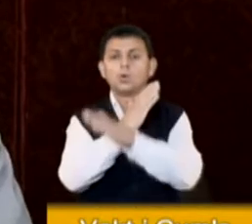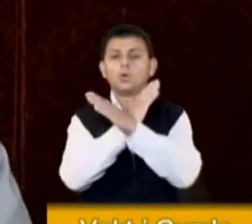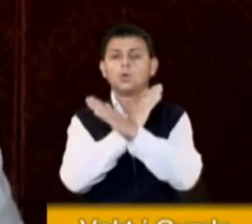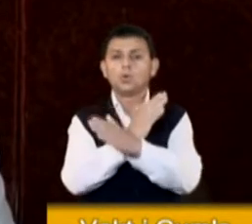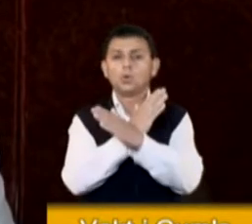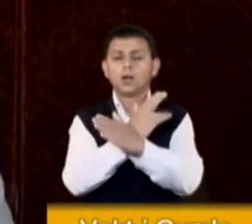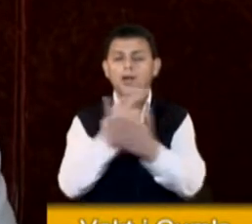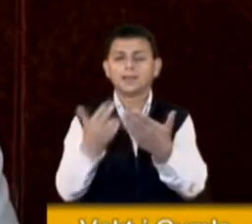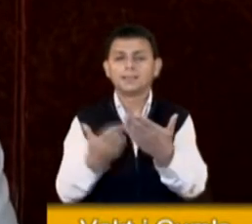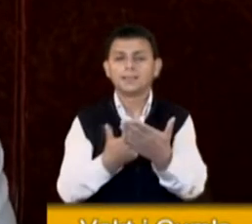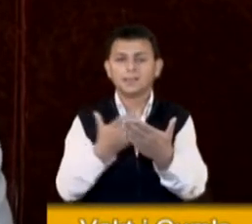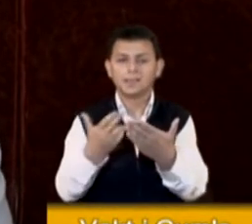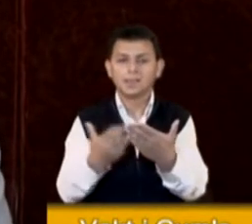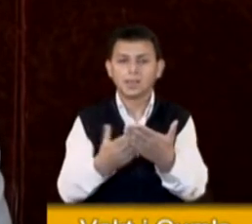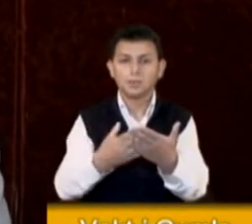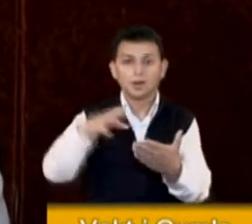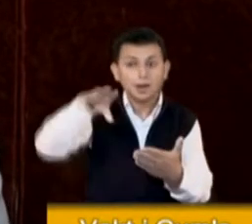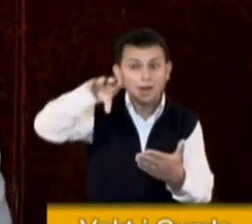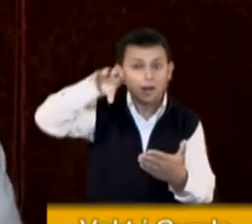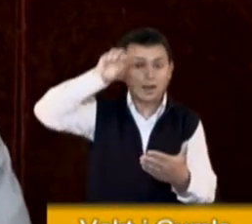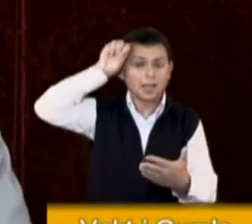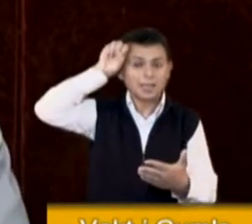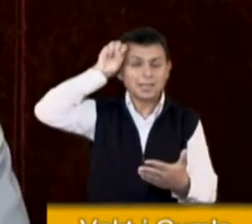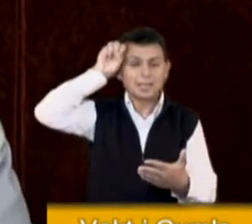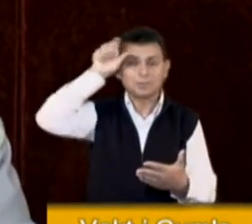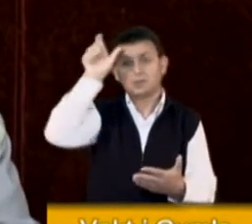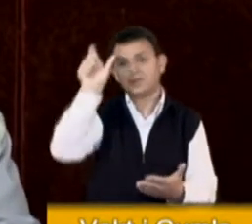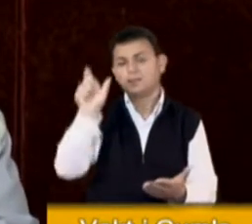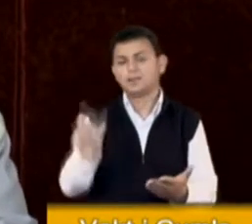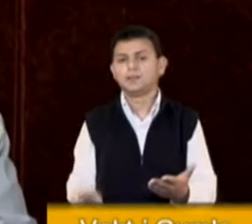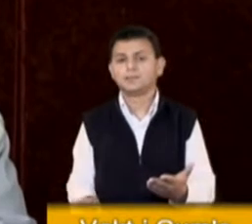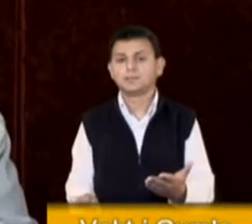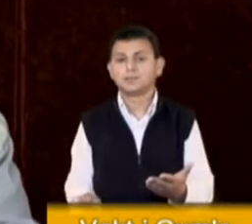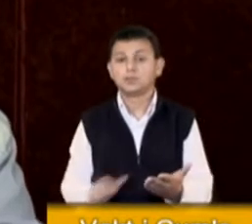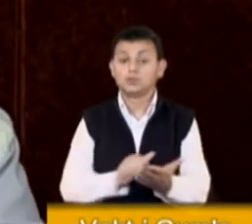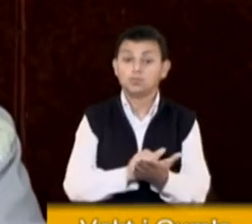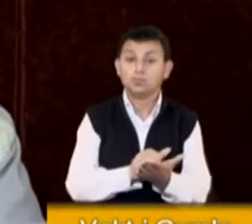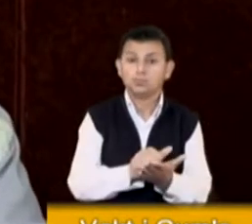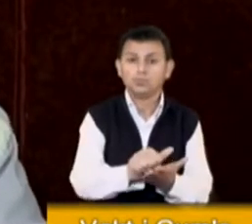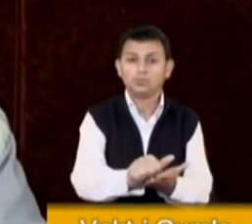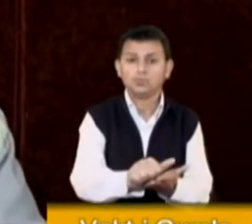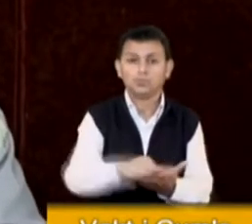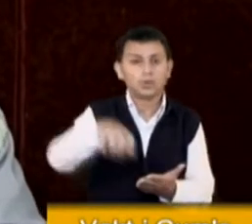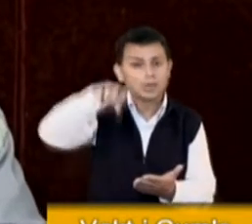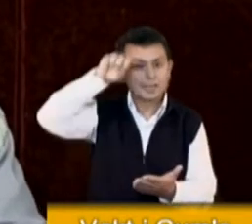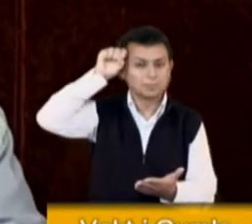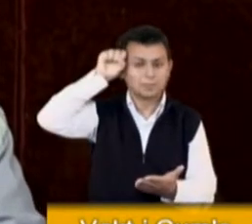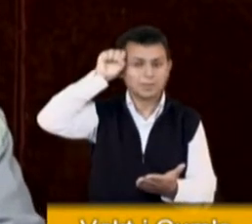sahabilerinden birisidir Abdullah İbni Mesud radıyallahu anh. Bir defasında diyor